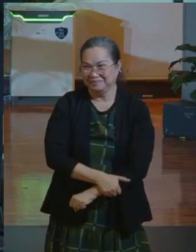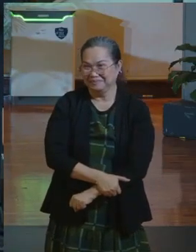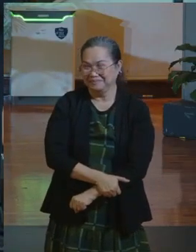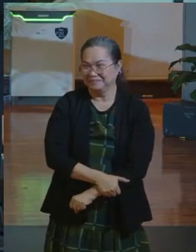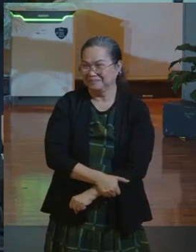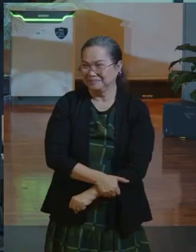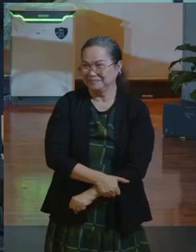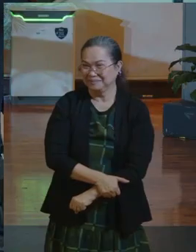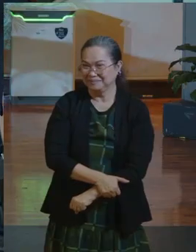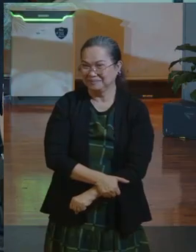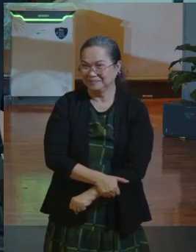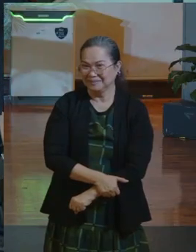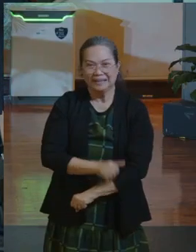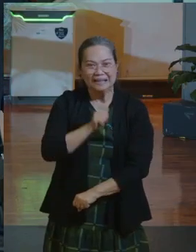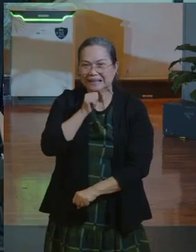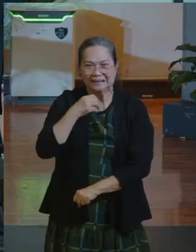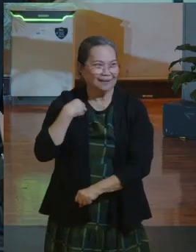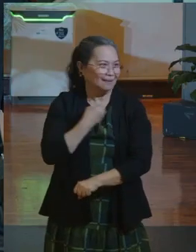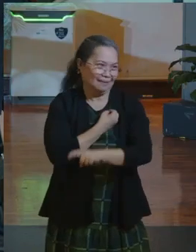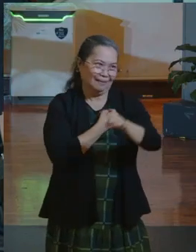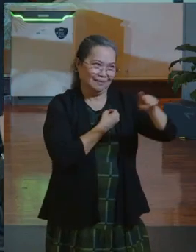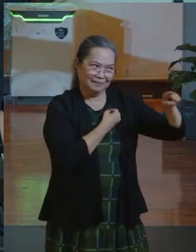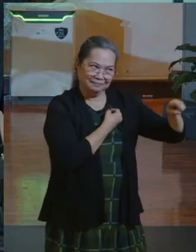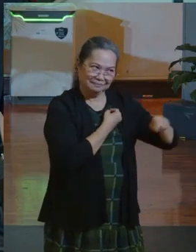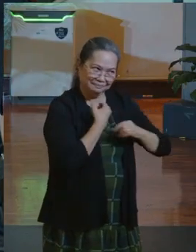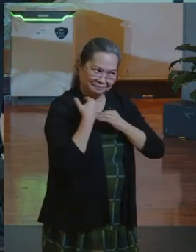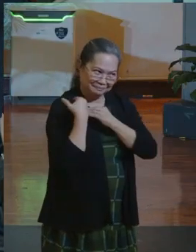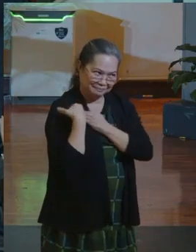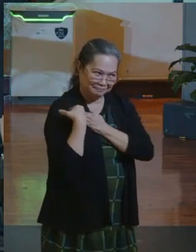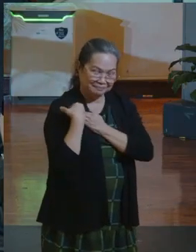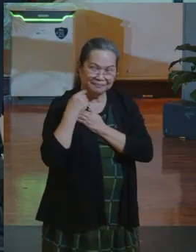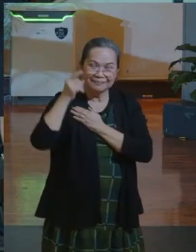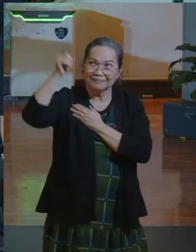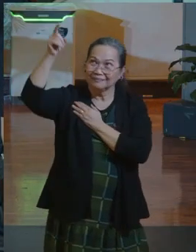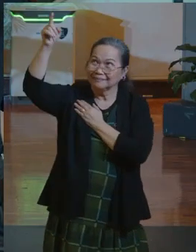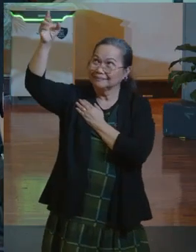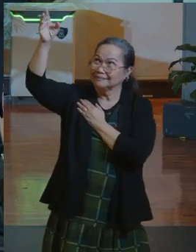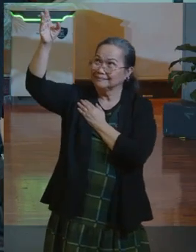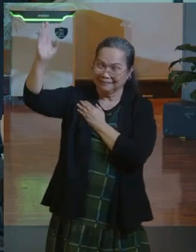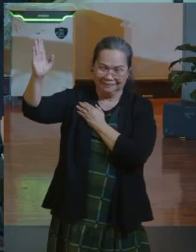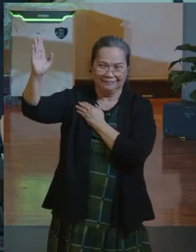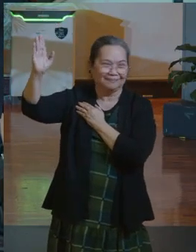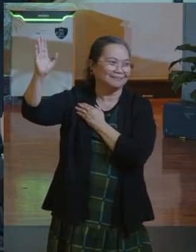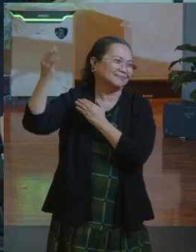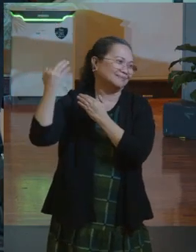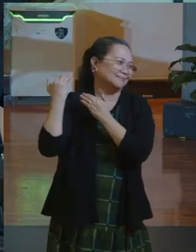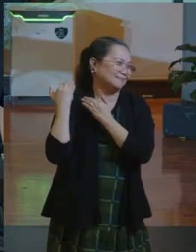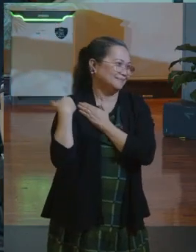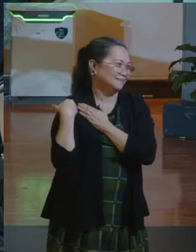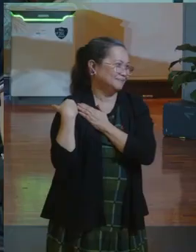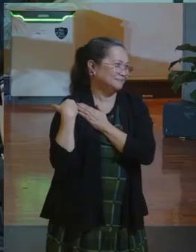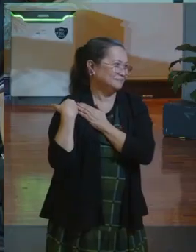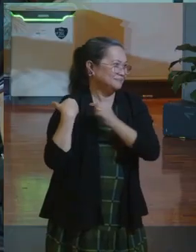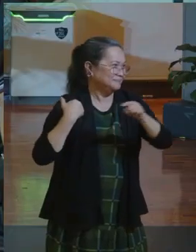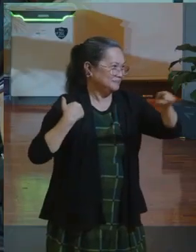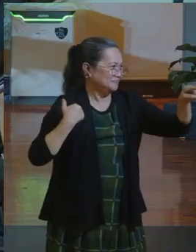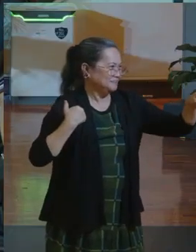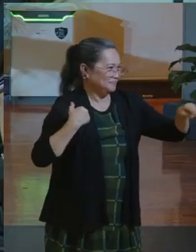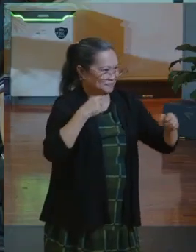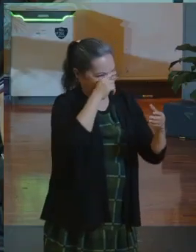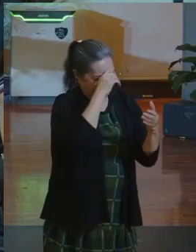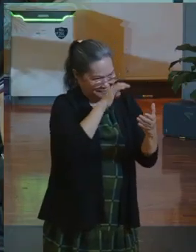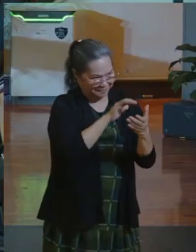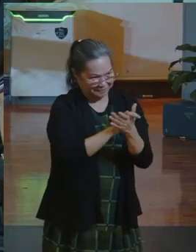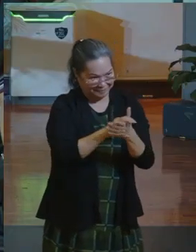ay hindi lang kasalalay sa atin. Nakasalalay po yan sa ating tribe. Naniniwala po tayo dito